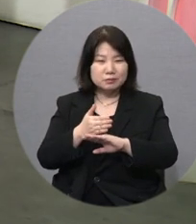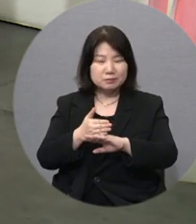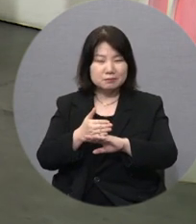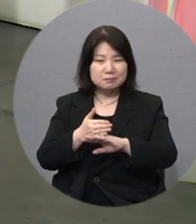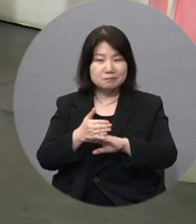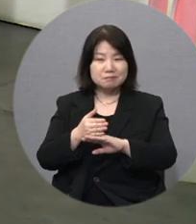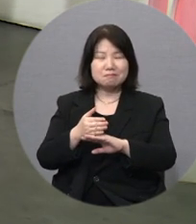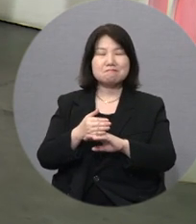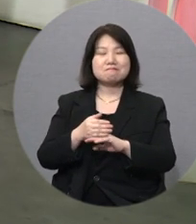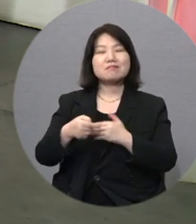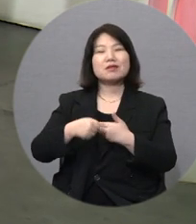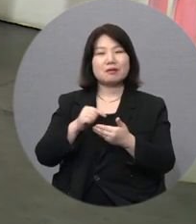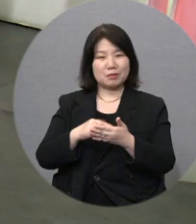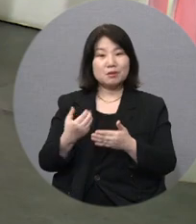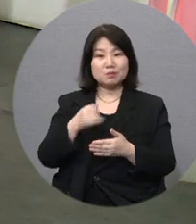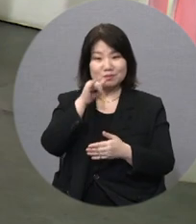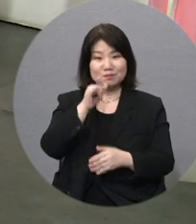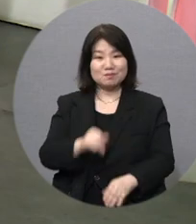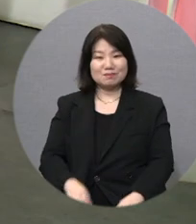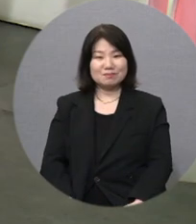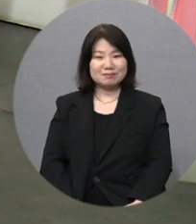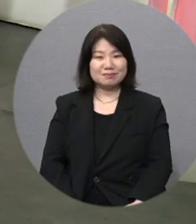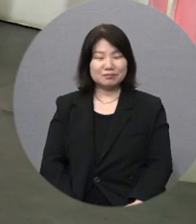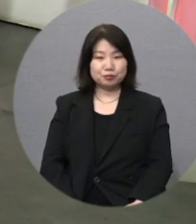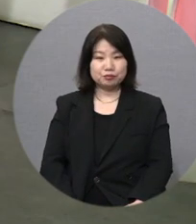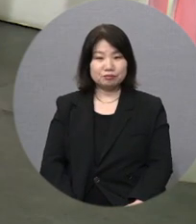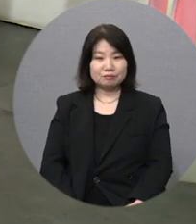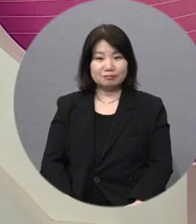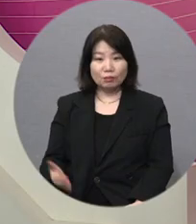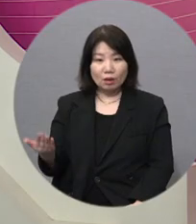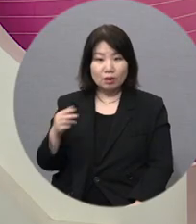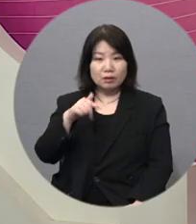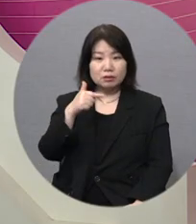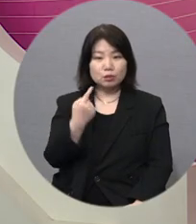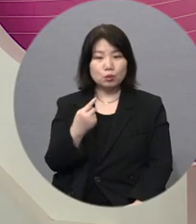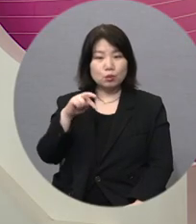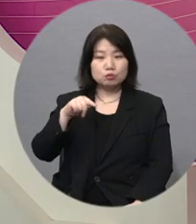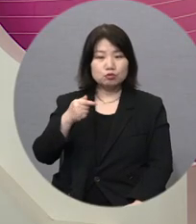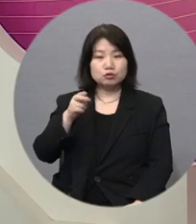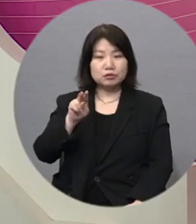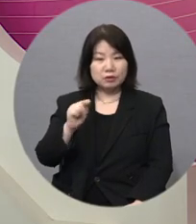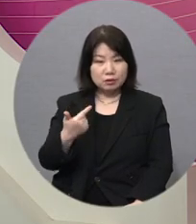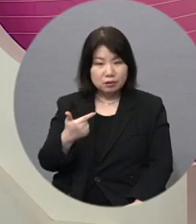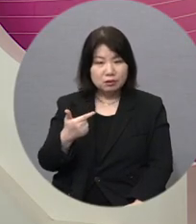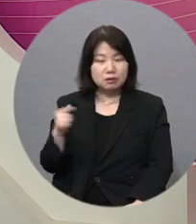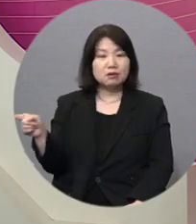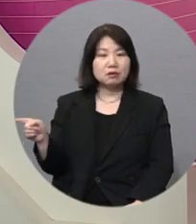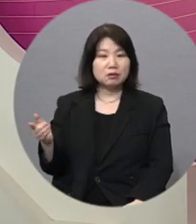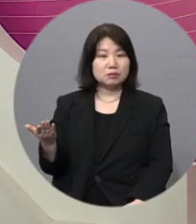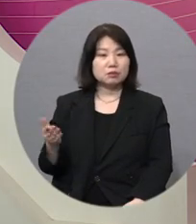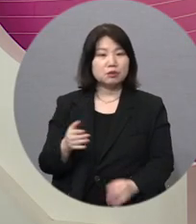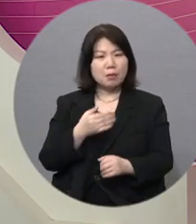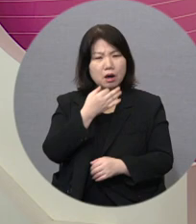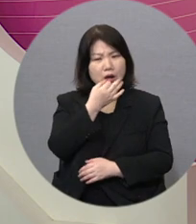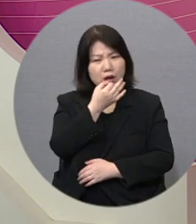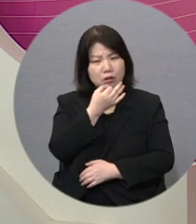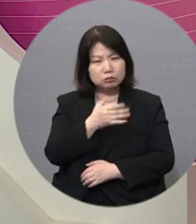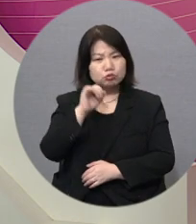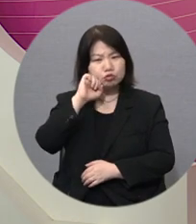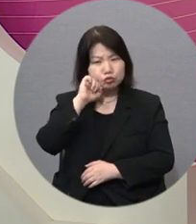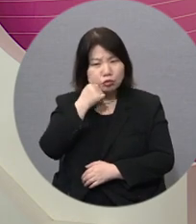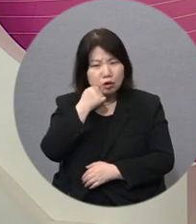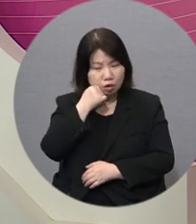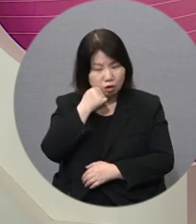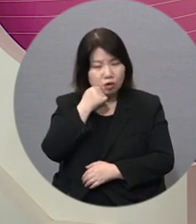후배지만 고맙게 생각하고 있습니다 아 그래 우리 노수현 씨 같은 경우도 어 많이 힘들게 어 뭐